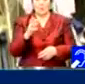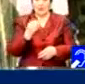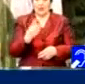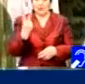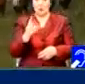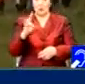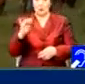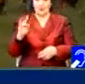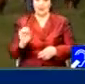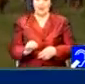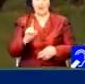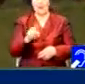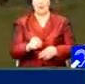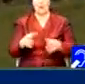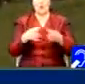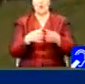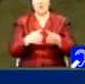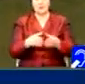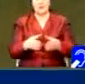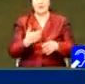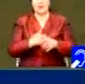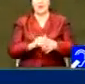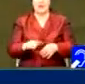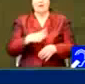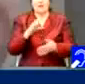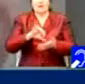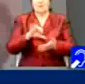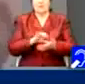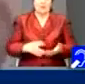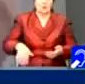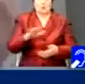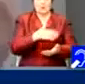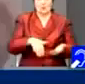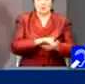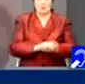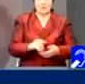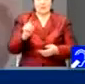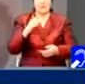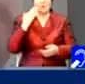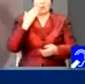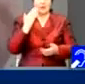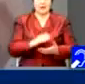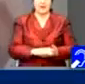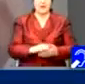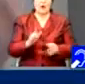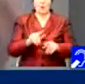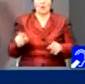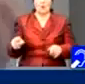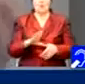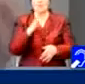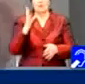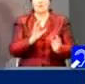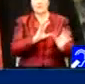fost înființat un comandament operativ național din care fac parte reprezentanții tuturor structurilor de forță din România. Oricum, măsurile vor